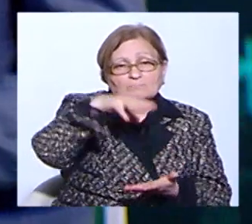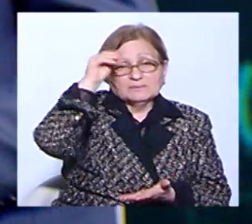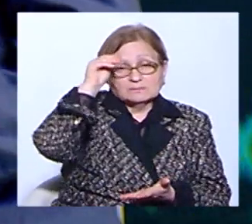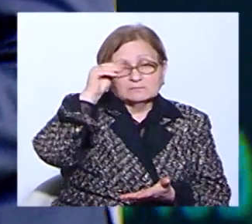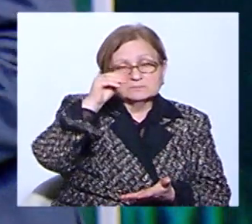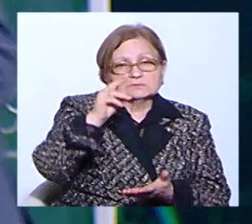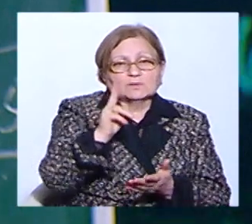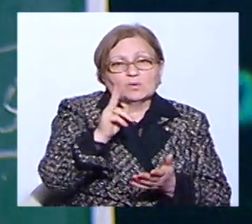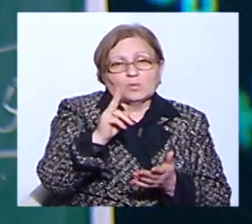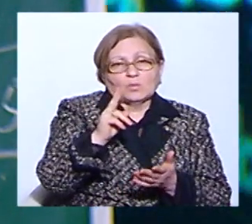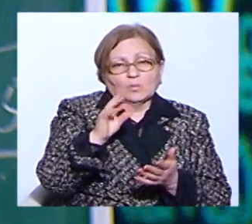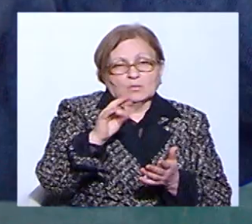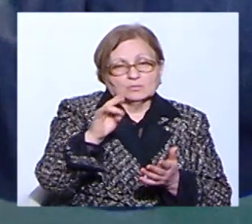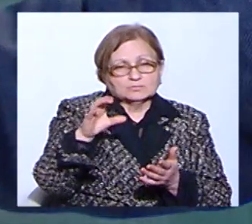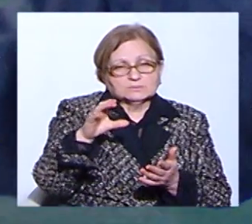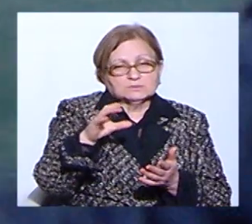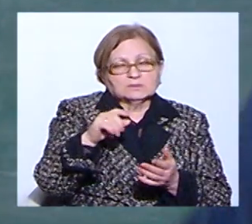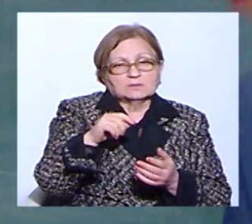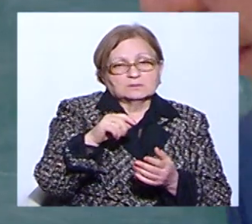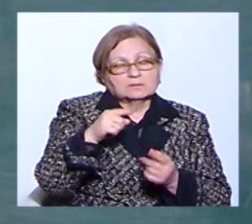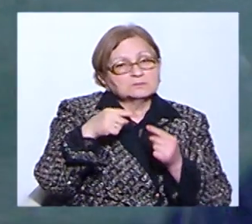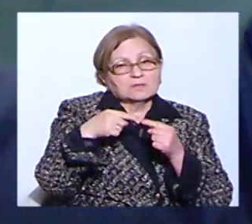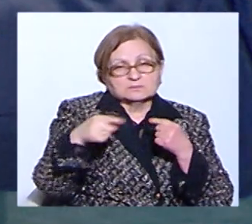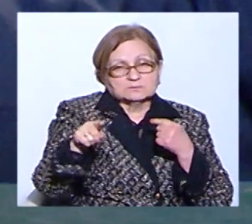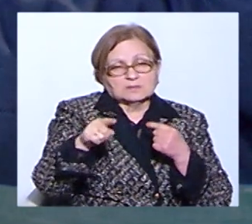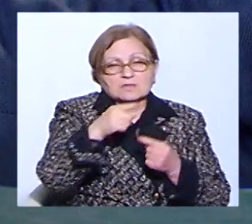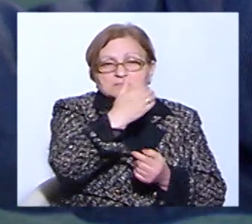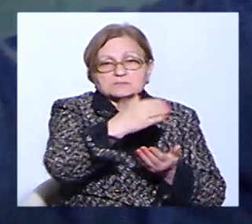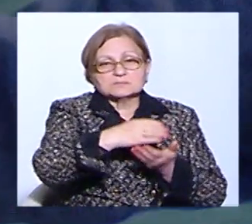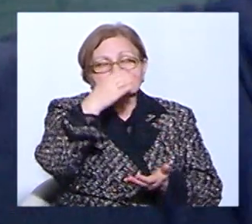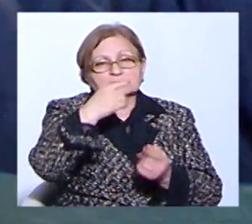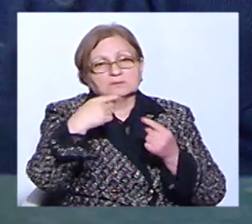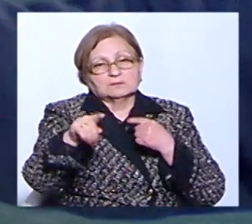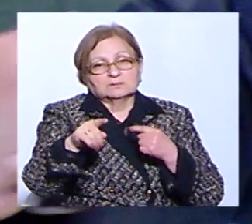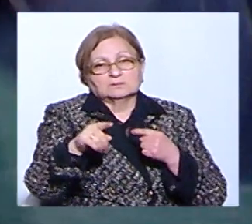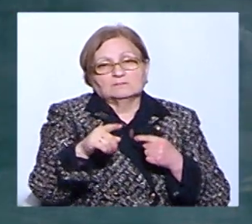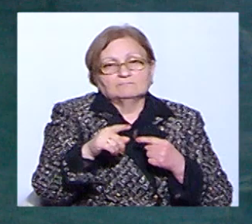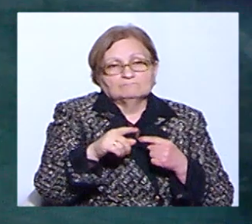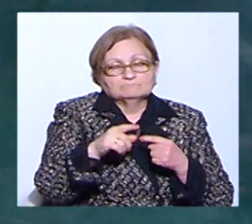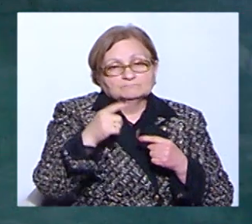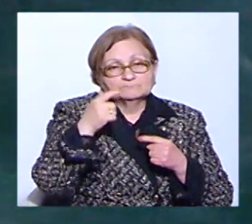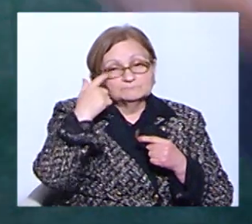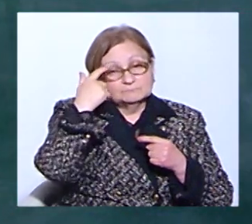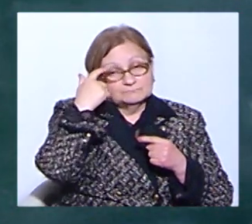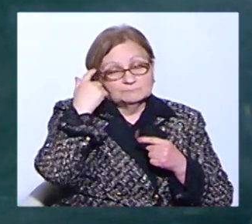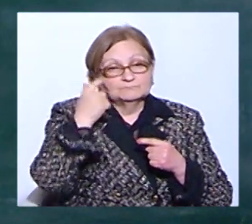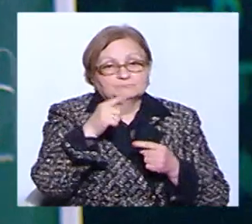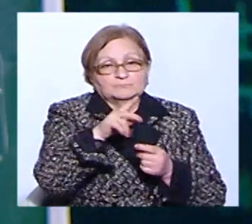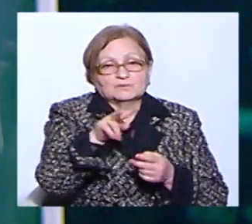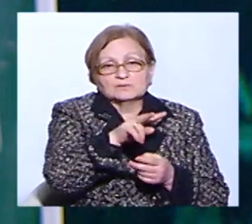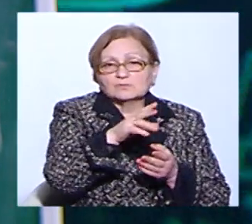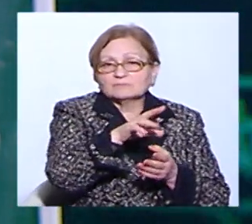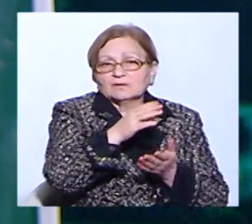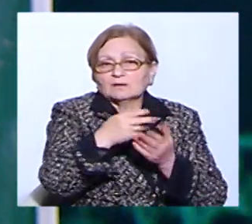კონუსს, პირამიდა და კონუსი განსხვავდება ცილინდრისგან პროფესორეთ, პირამიდა და კონუსი, პრიზმისგან და ცილინდრისგან